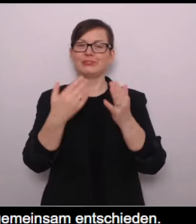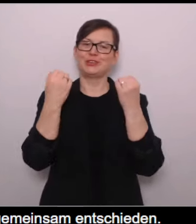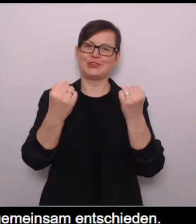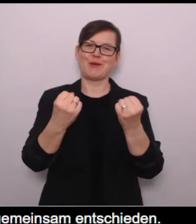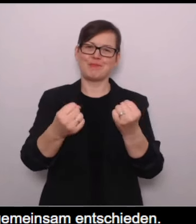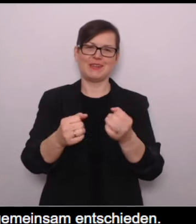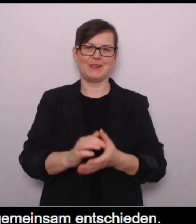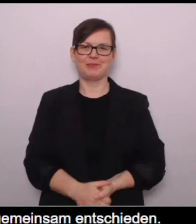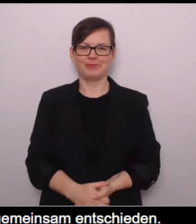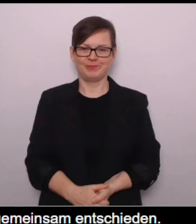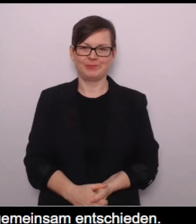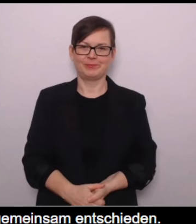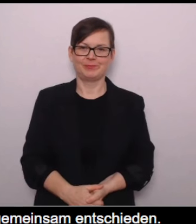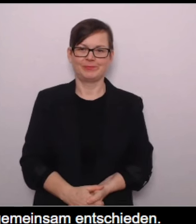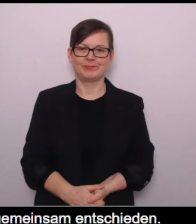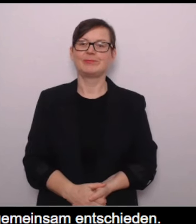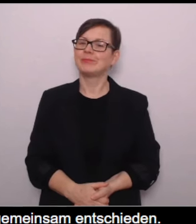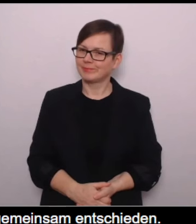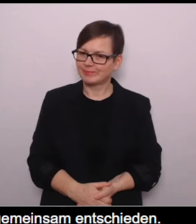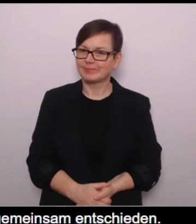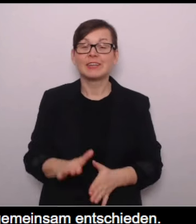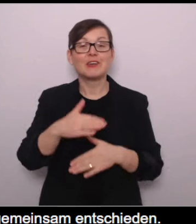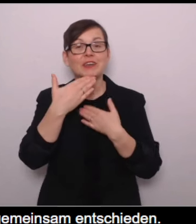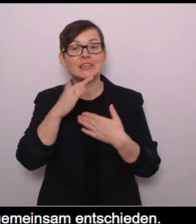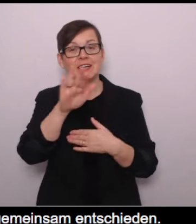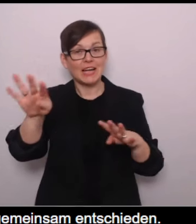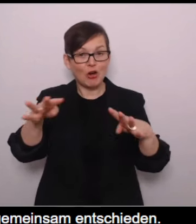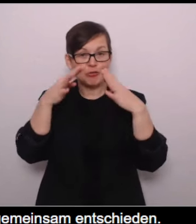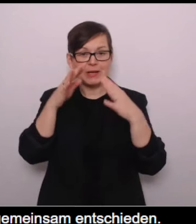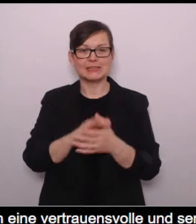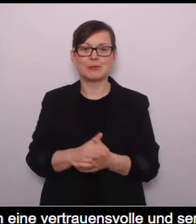Quartal zu Quartal. Wir setzen für zwei Jahre ein Gegenmodell der Stabilität.